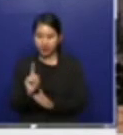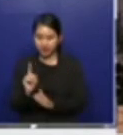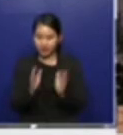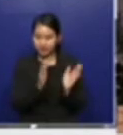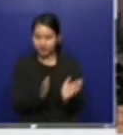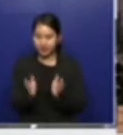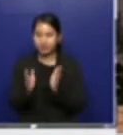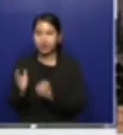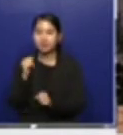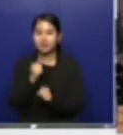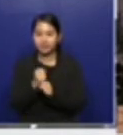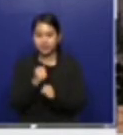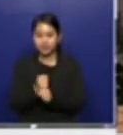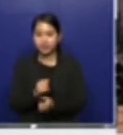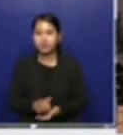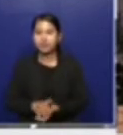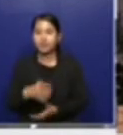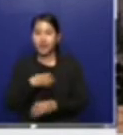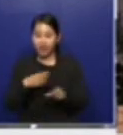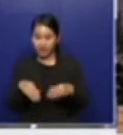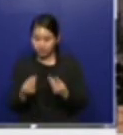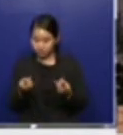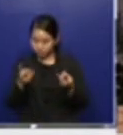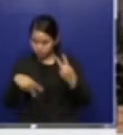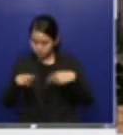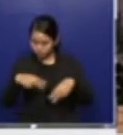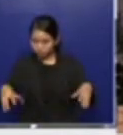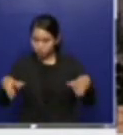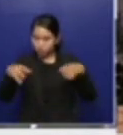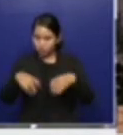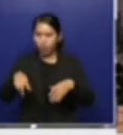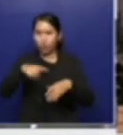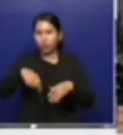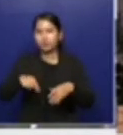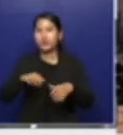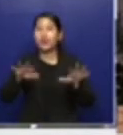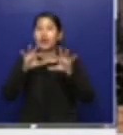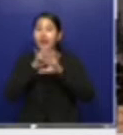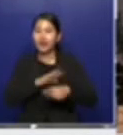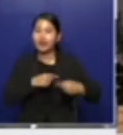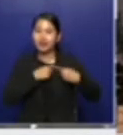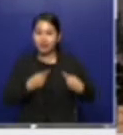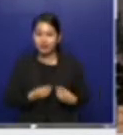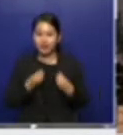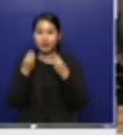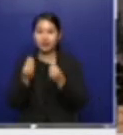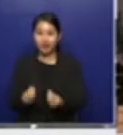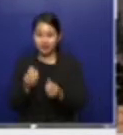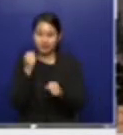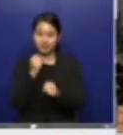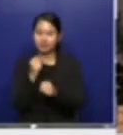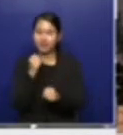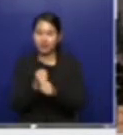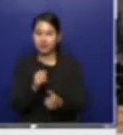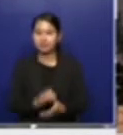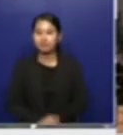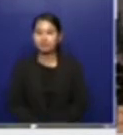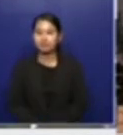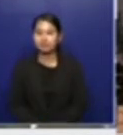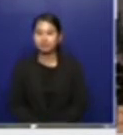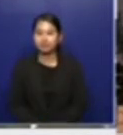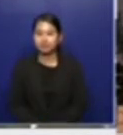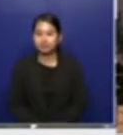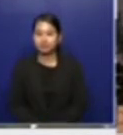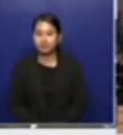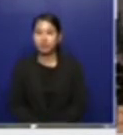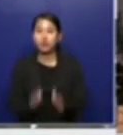การแต่ว่ายังไม่นั้นก็อยากให้ดูตรงนี้ให้เป็นขวัญเป็นกำลังใจนะครับกลับมาถึงเรื่องบุคลากร